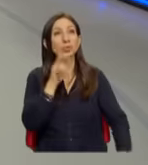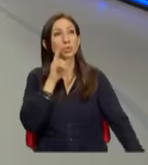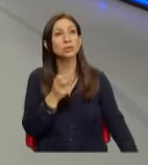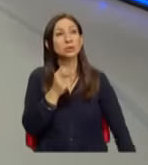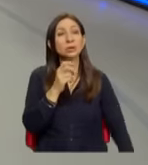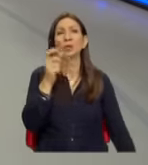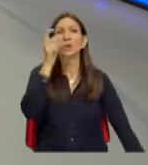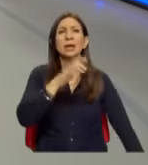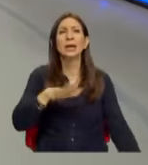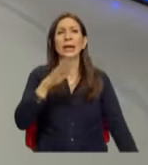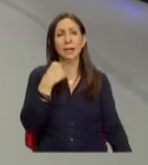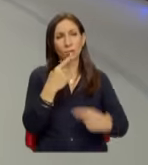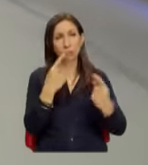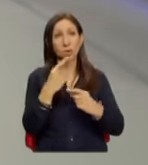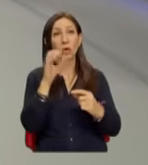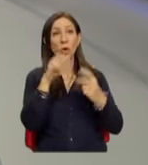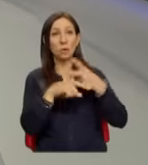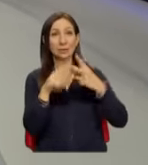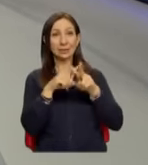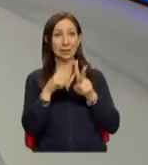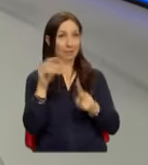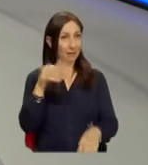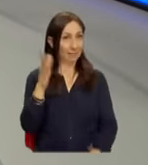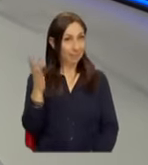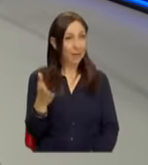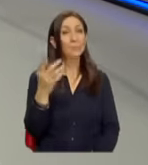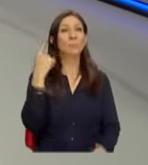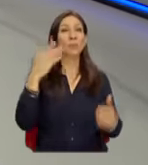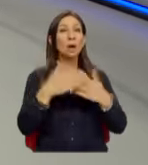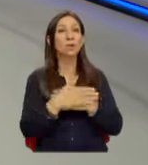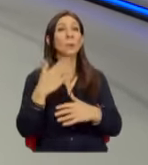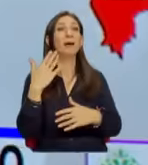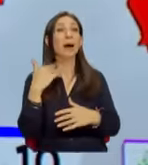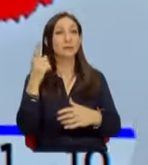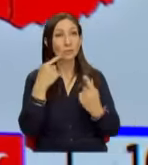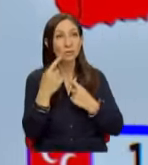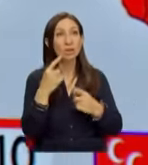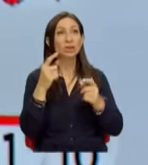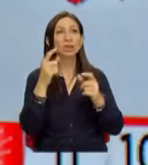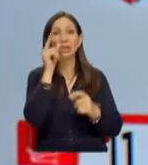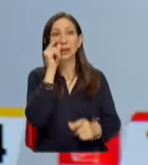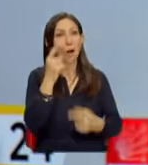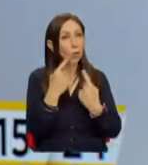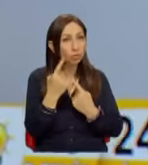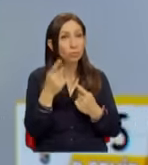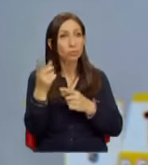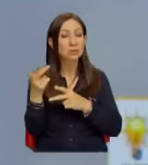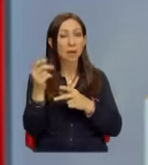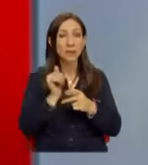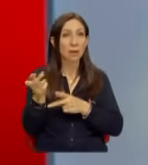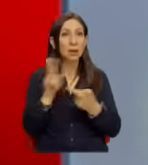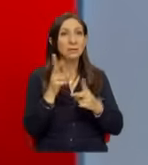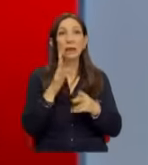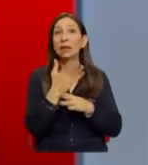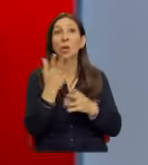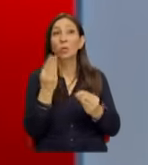devam edelim. Türkiye genelini konuşacağız. Ozan Gündoğdu da geldi. İşte dün akşam Kars'ı konuştuk, Şırnak'ı konuştuk. Bu transferler neden